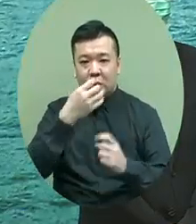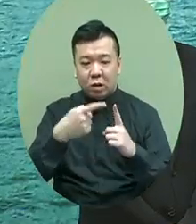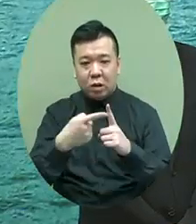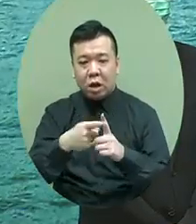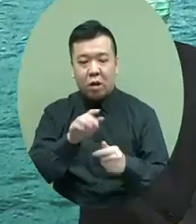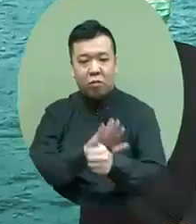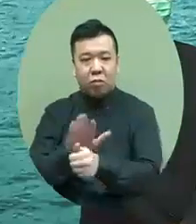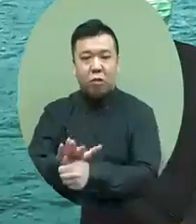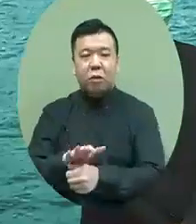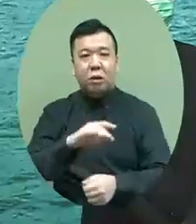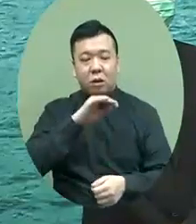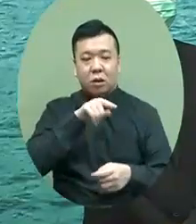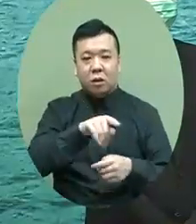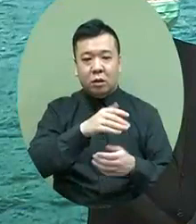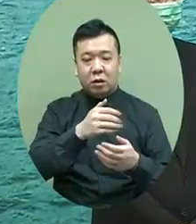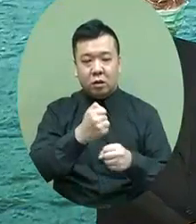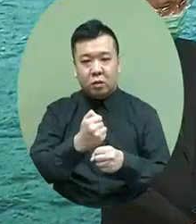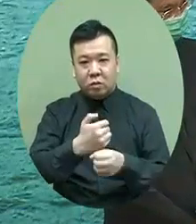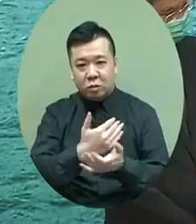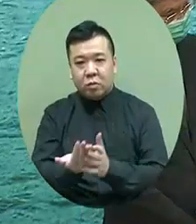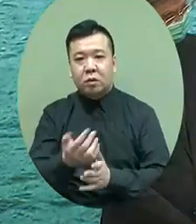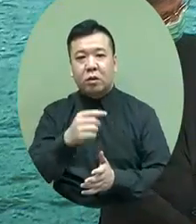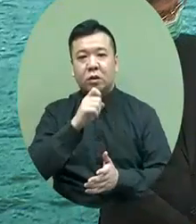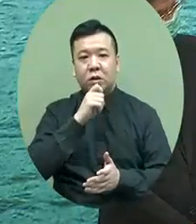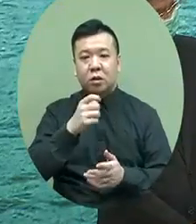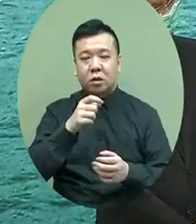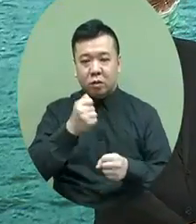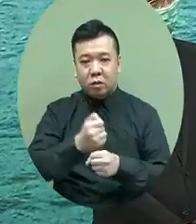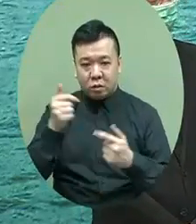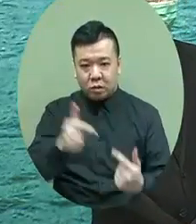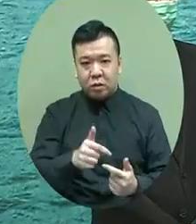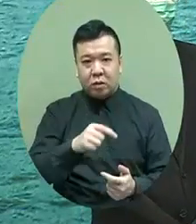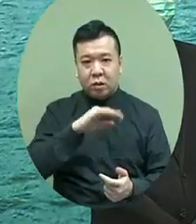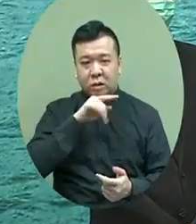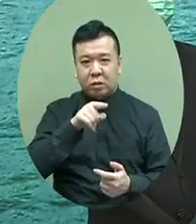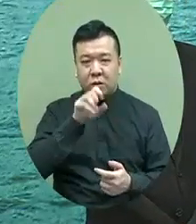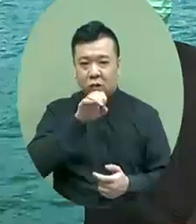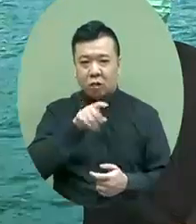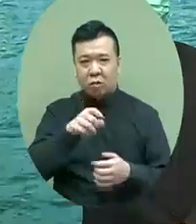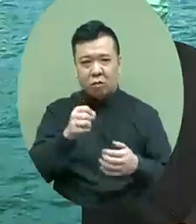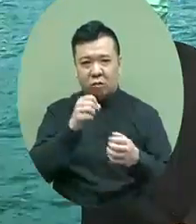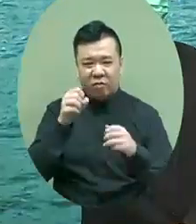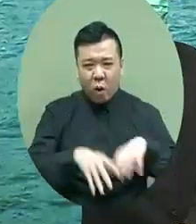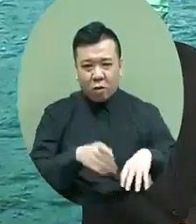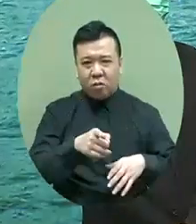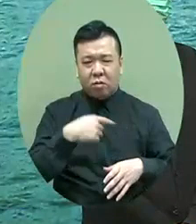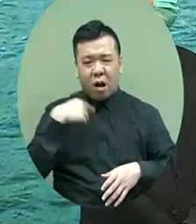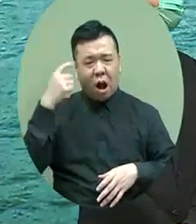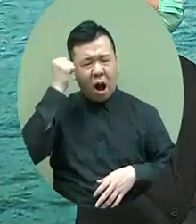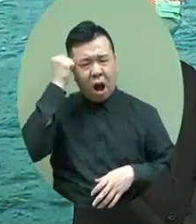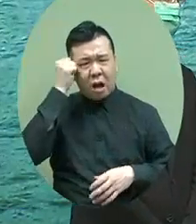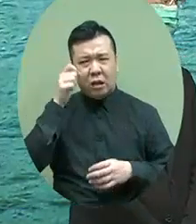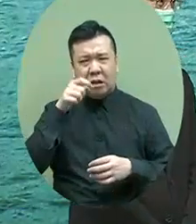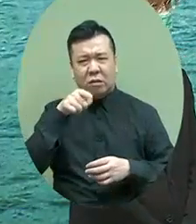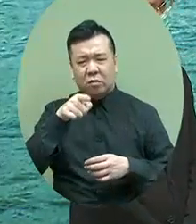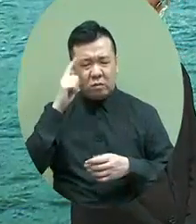續為香港市民去做服務。咁所以喺唔同工作上面唔同崗位上面都繼續去做。如果你係咁樣形容係背棄咧，咁呢個就我